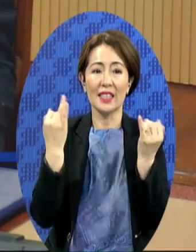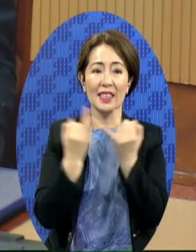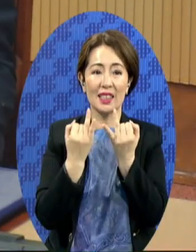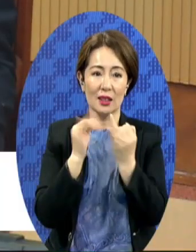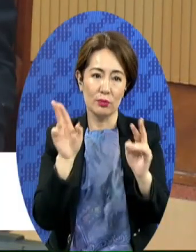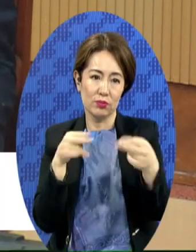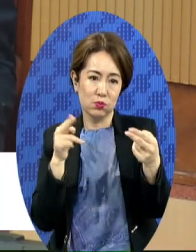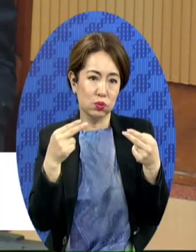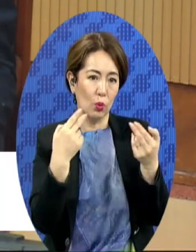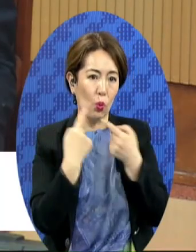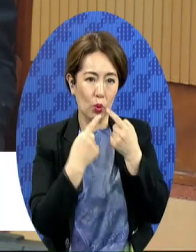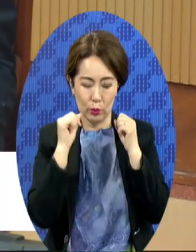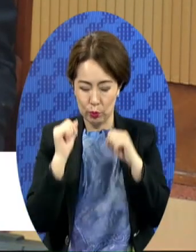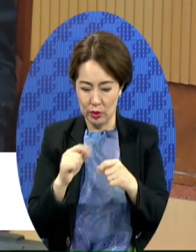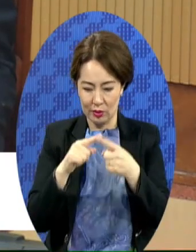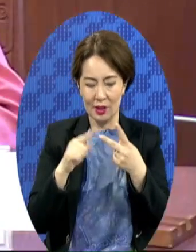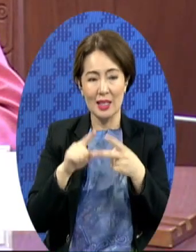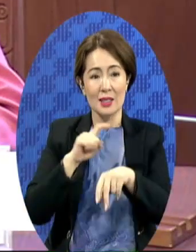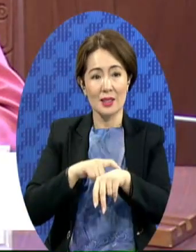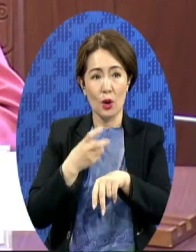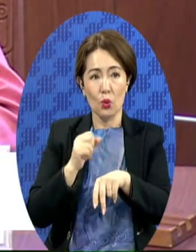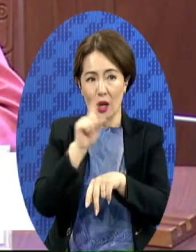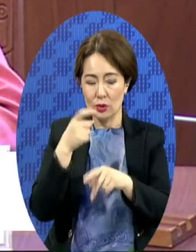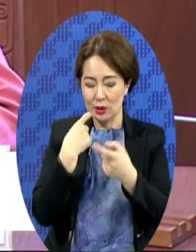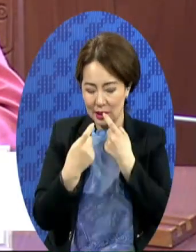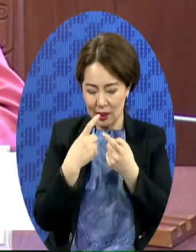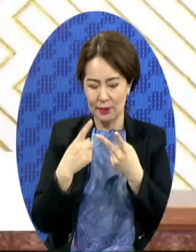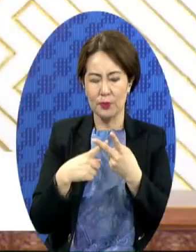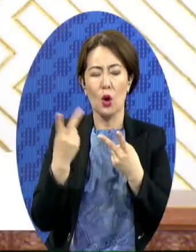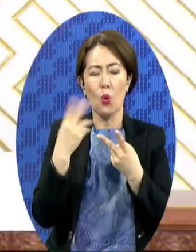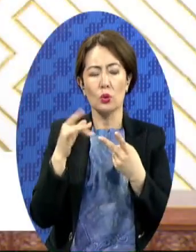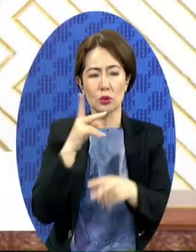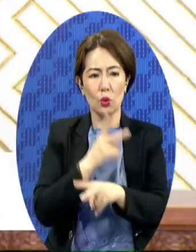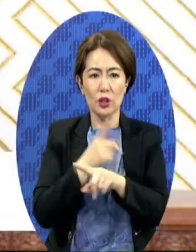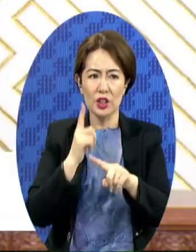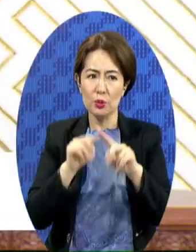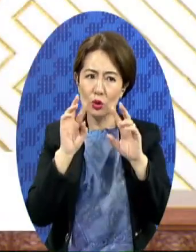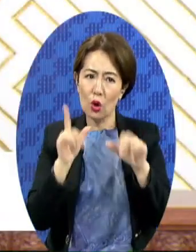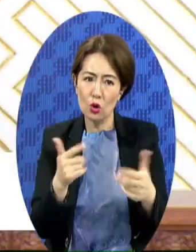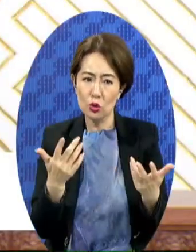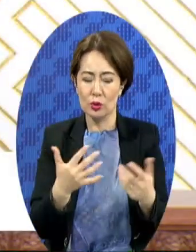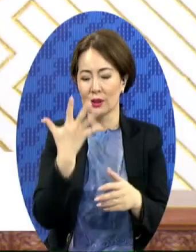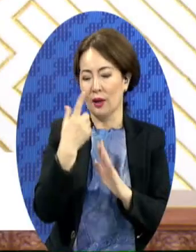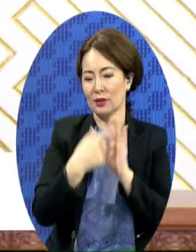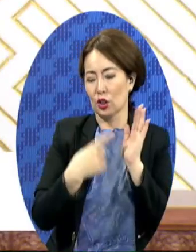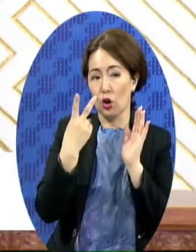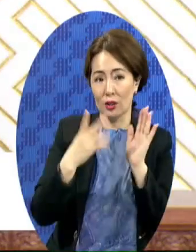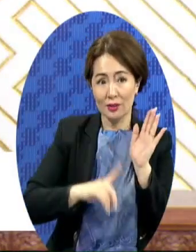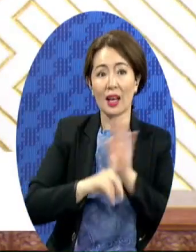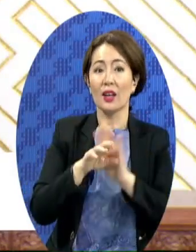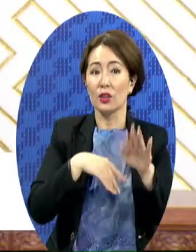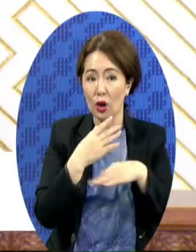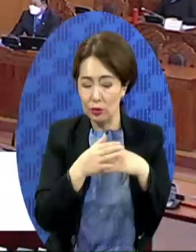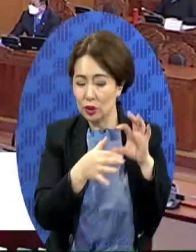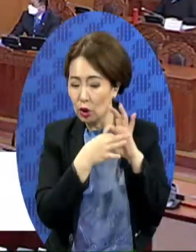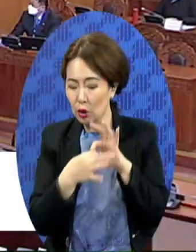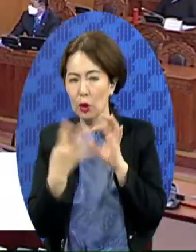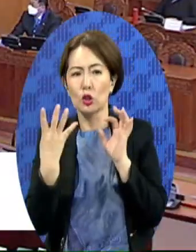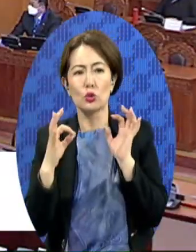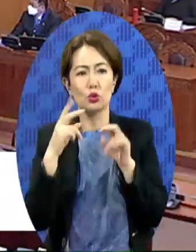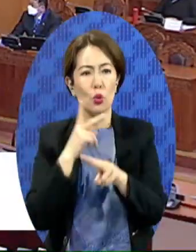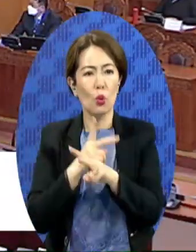үеийн асуудлаа дарааллын дагуу хилэлцэн, үндсэн хуулийн нэмэлт өөрчлөлт энэ оны 5 дугаар сарын 25-наас хэрэгжих учраас 40 гаруй хуульд нэмэлт